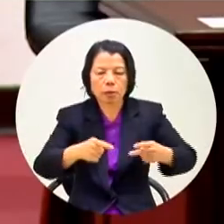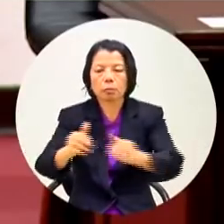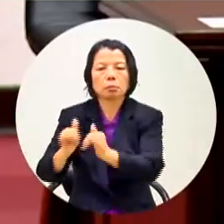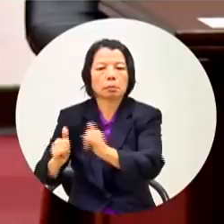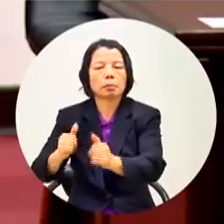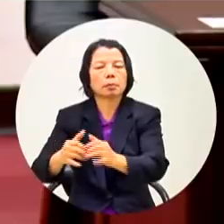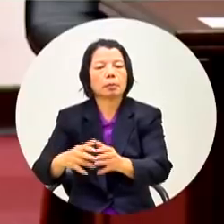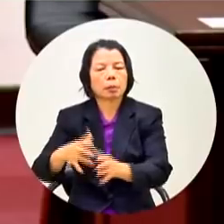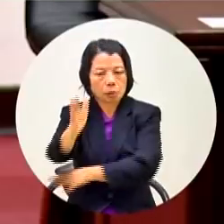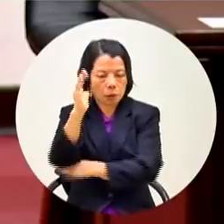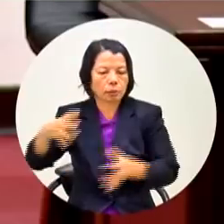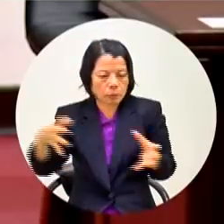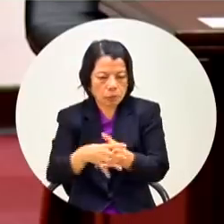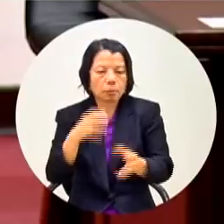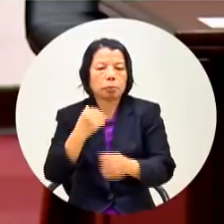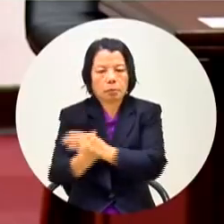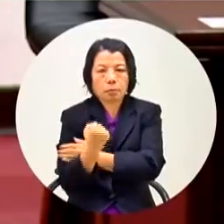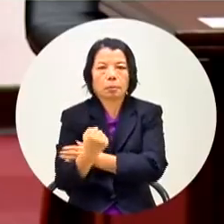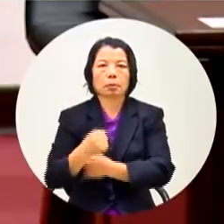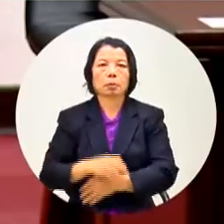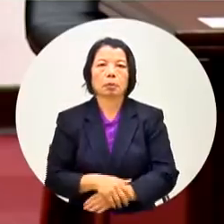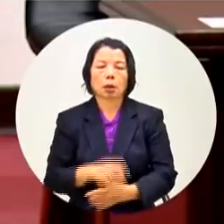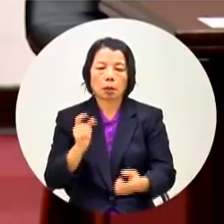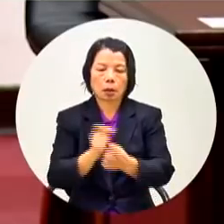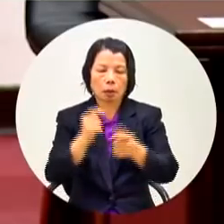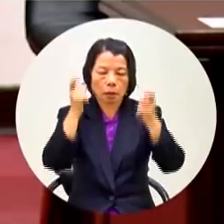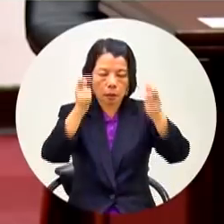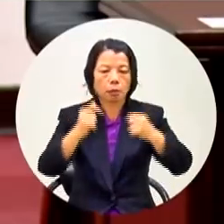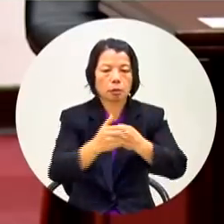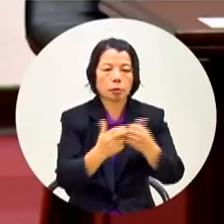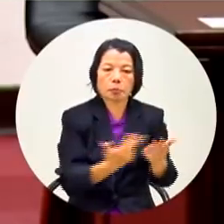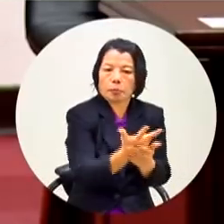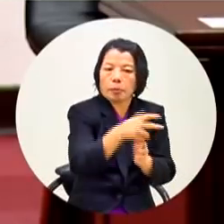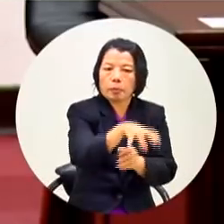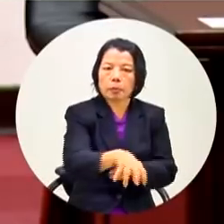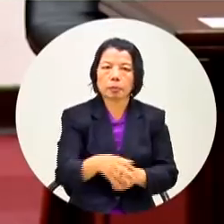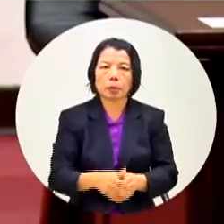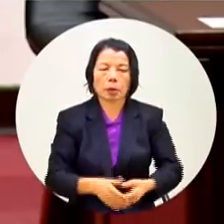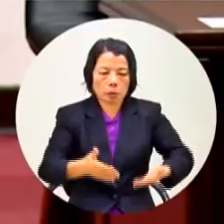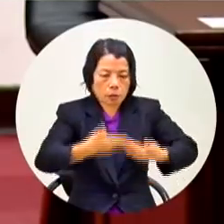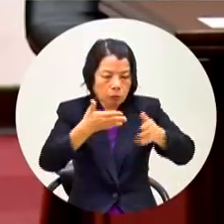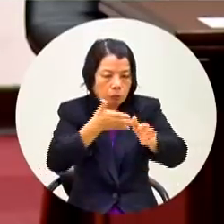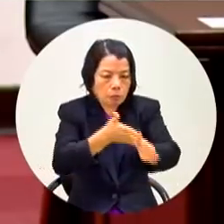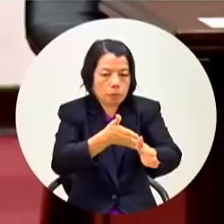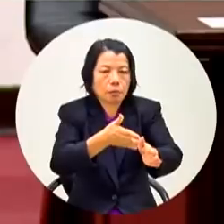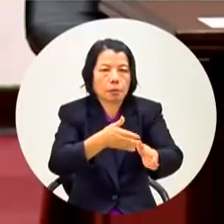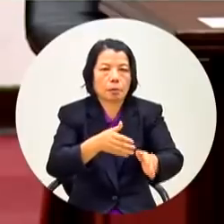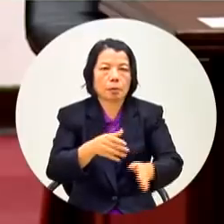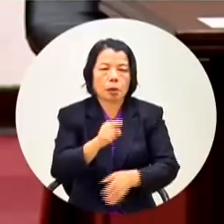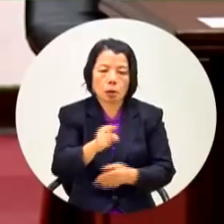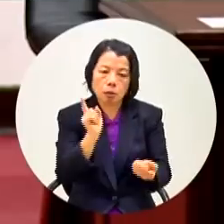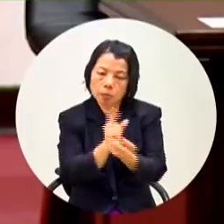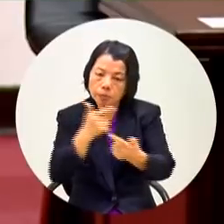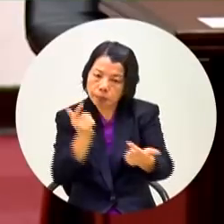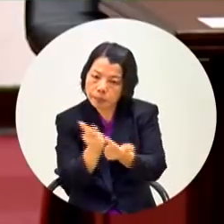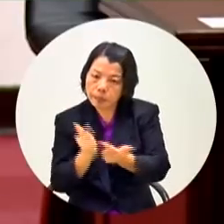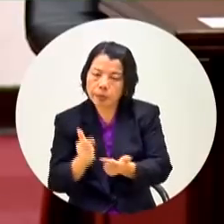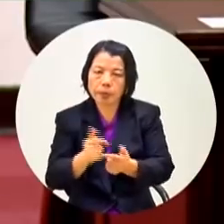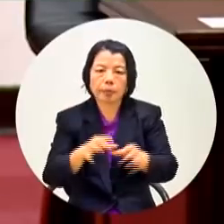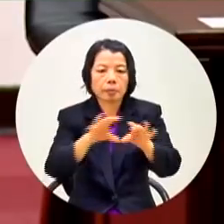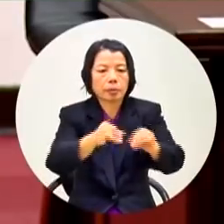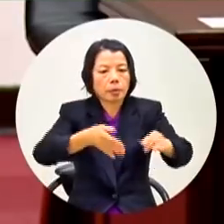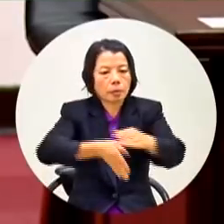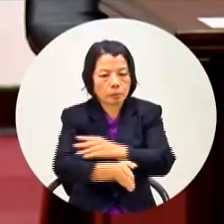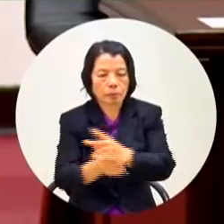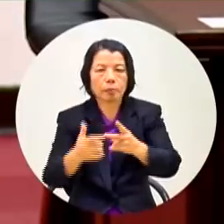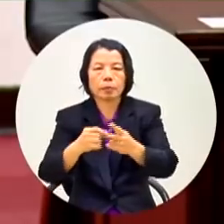们高美馆真的要有一个轻轨站在那边，这样才有配合铁路地下化，配合公车，我们才有